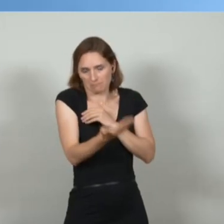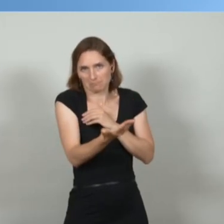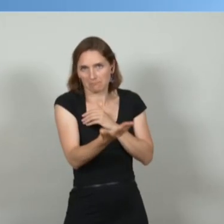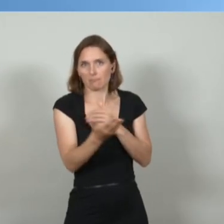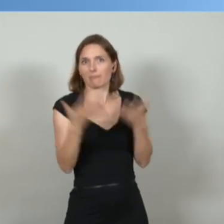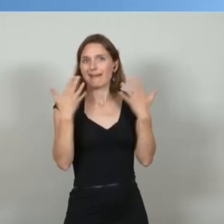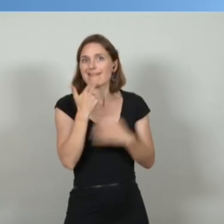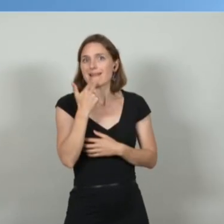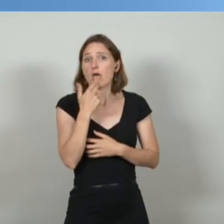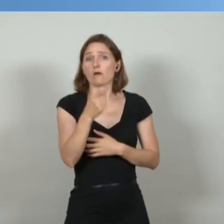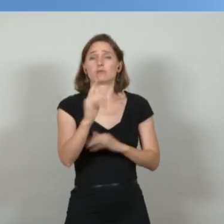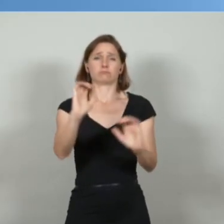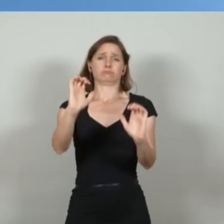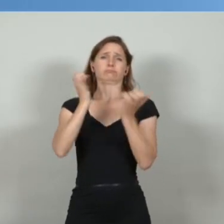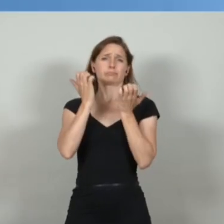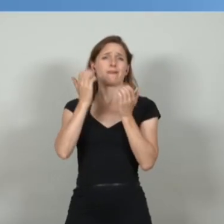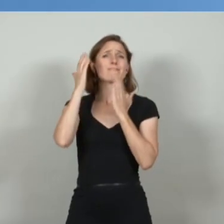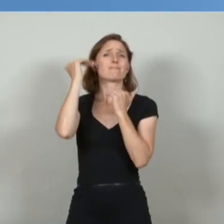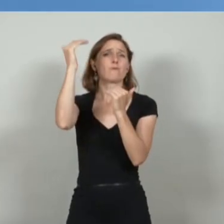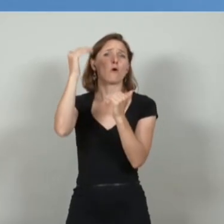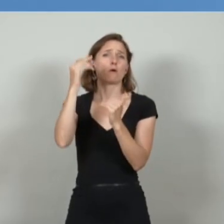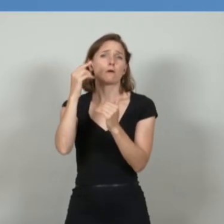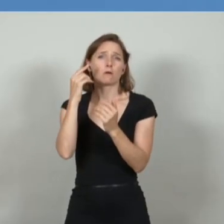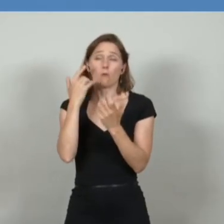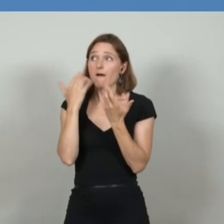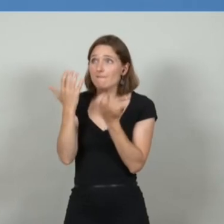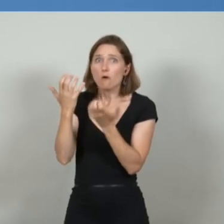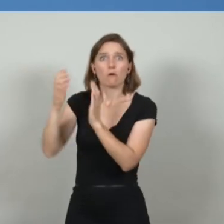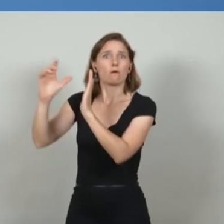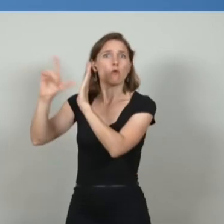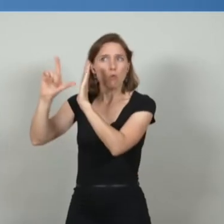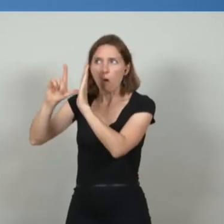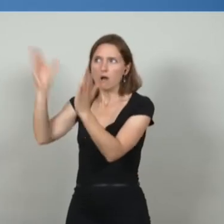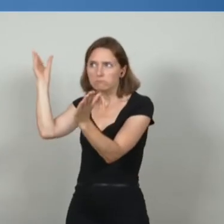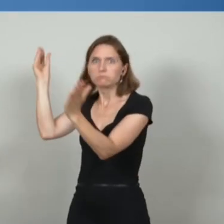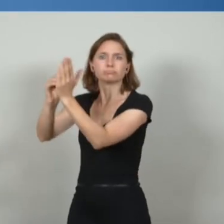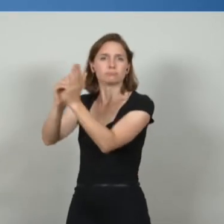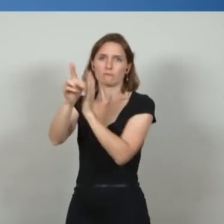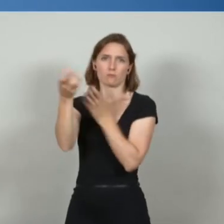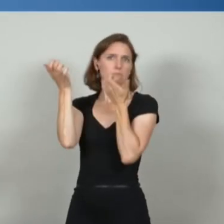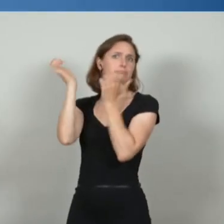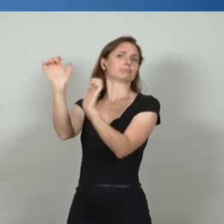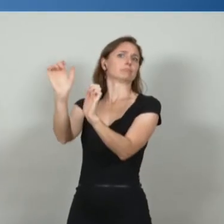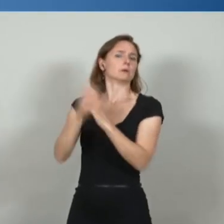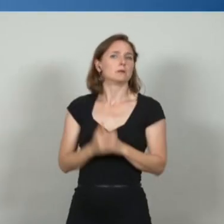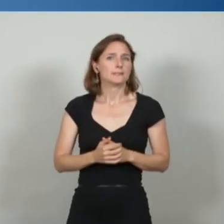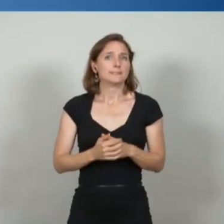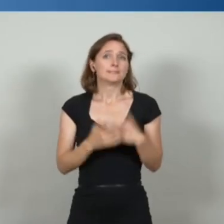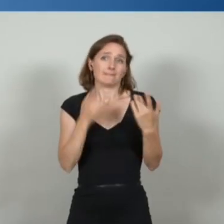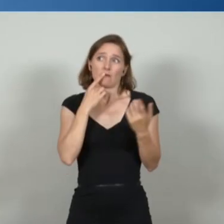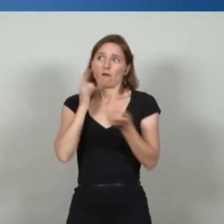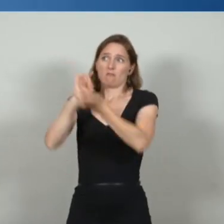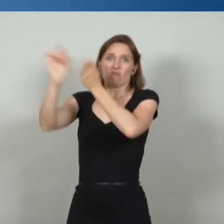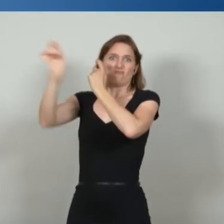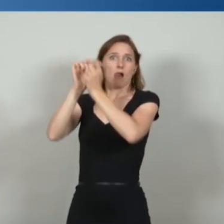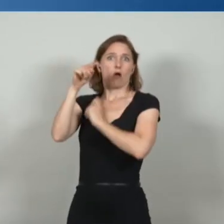nombre de choses dans la loi que vous avez empêché tout dialogue en réalité avec ce que vous renvoyez à ce stade et que vous